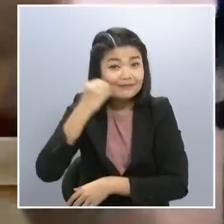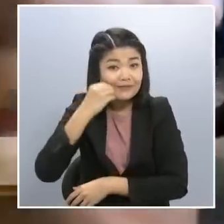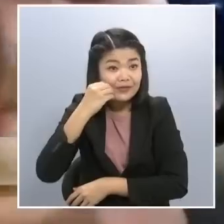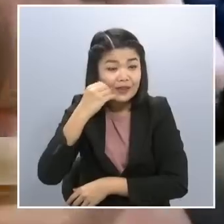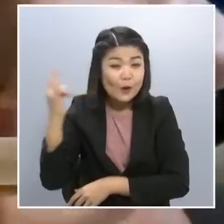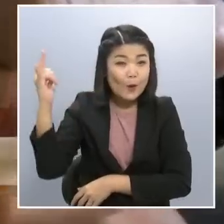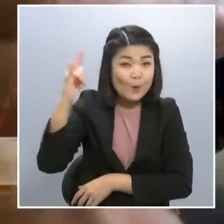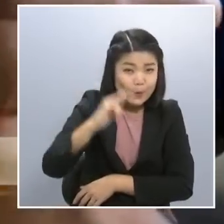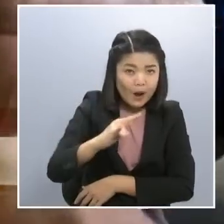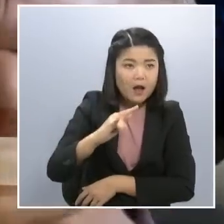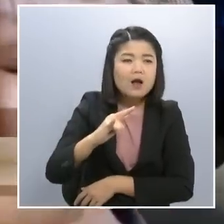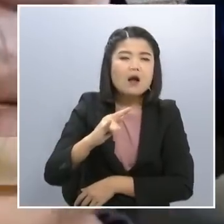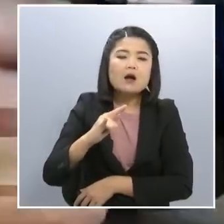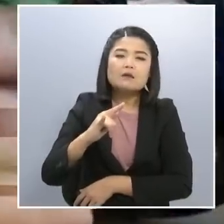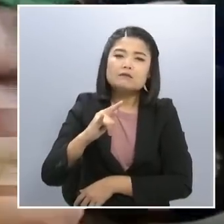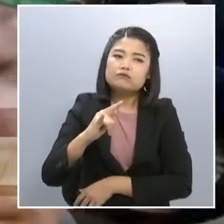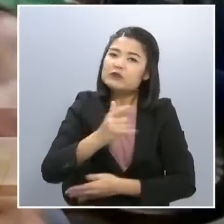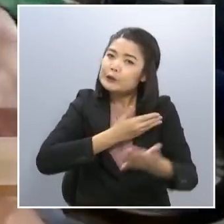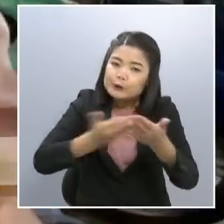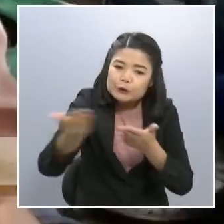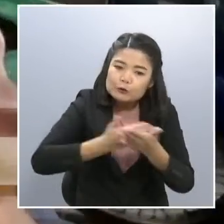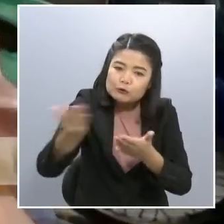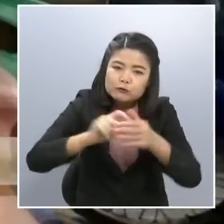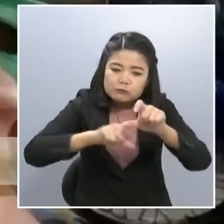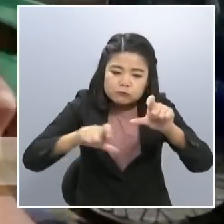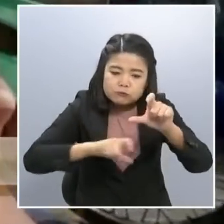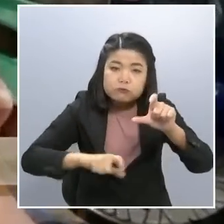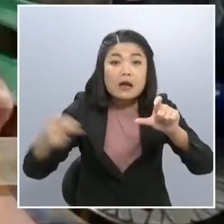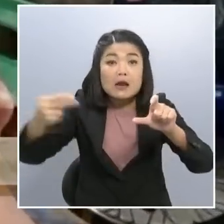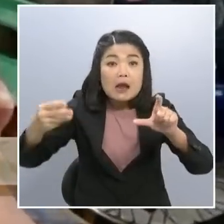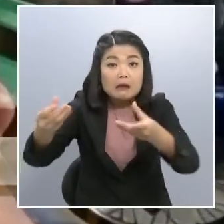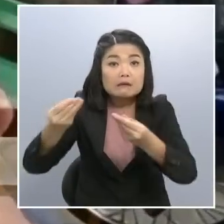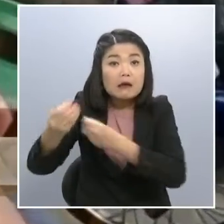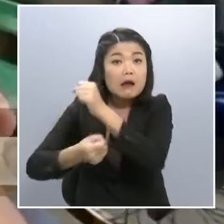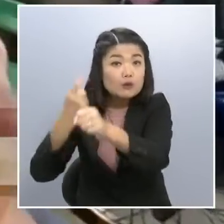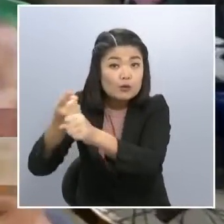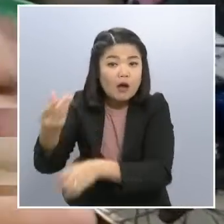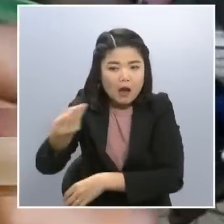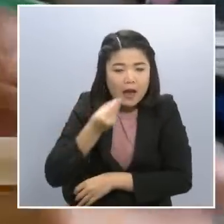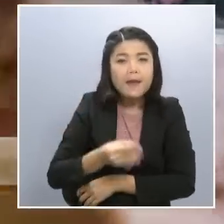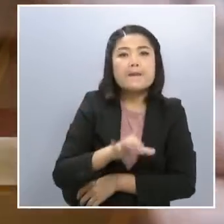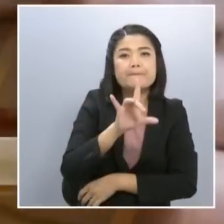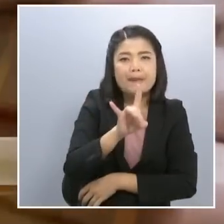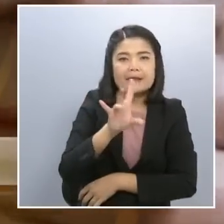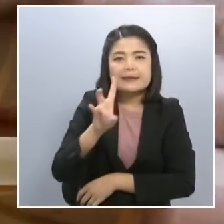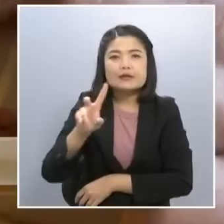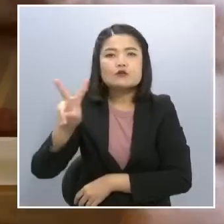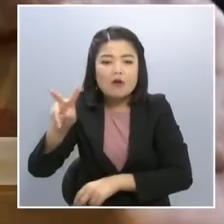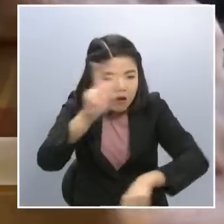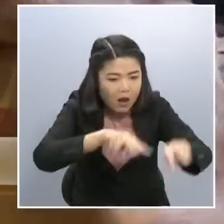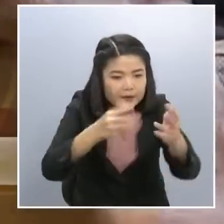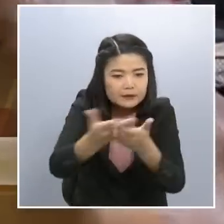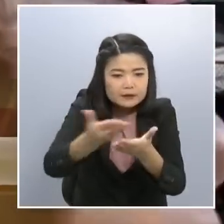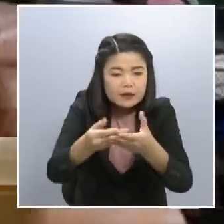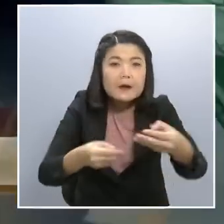อัดอั้นจากการเดินทางมาซื้อเละเลย ซื้อเลยได้เลขมาจากหลานชายวัย1ขวบได้เลข872ก็เลยไปหาซื้อหยิบ